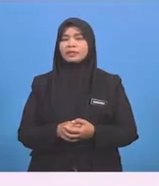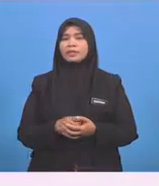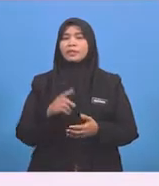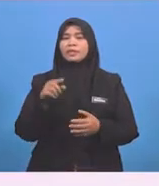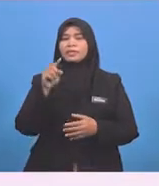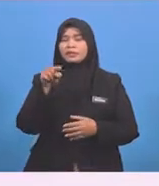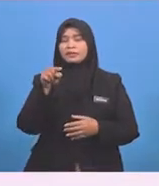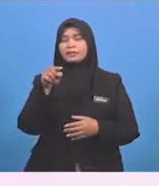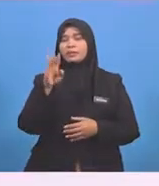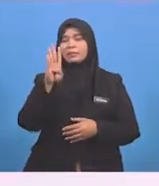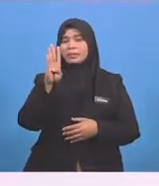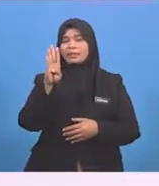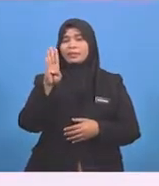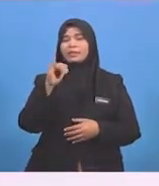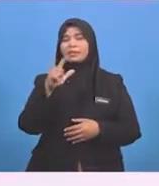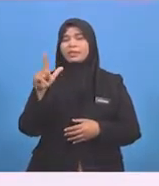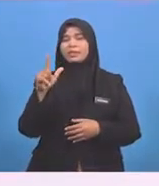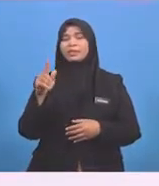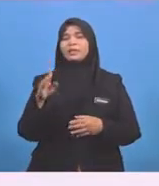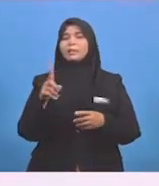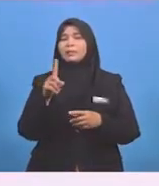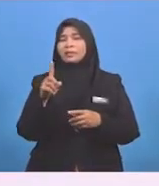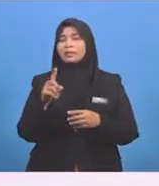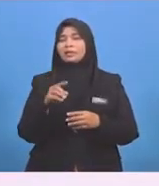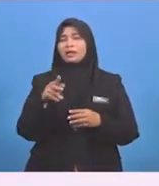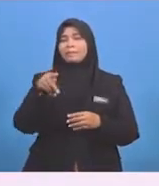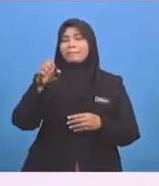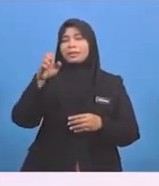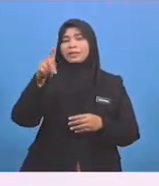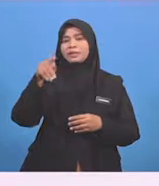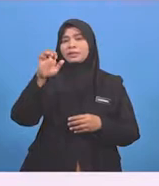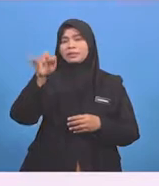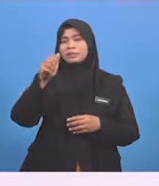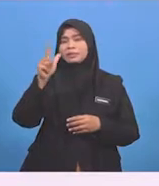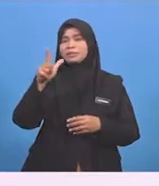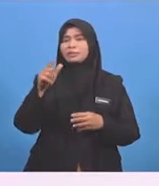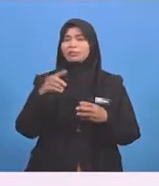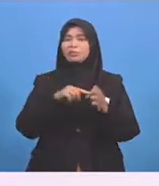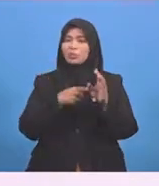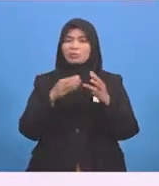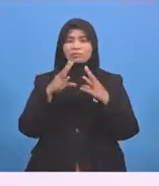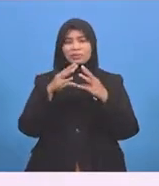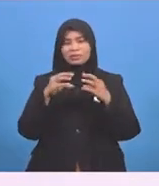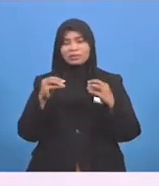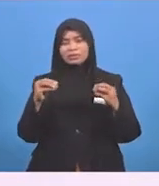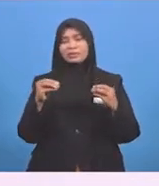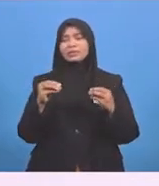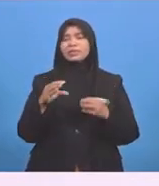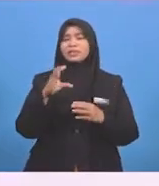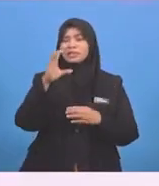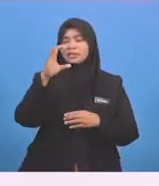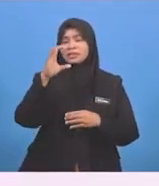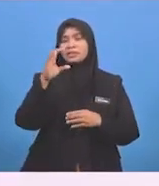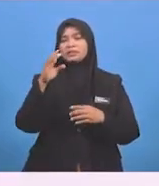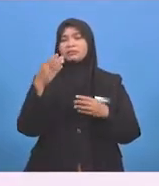Titik B adalah keadaan di mana pepejal mula melebur. Di titik C, semua pepejal